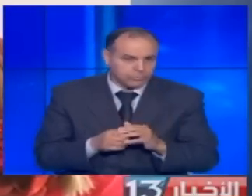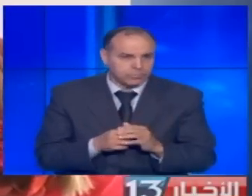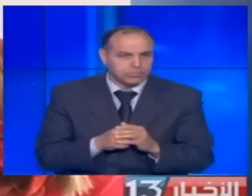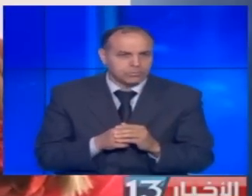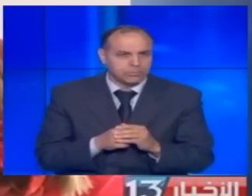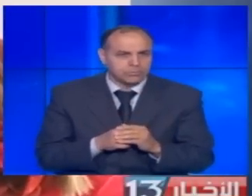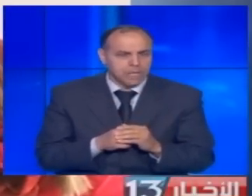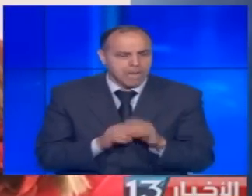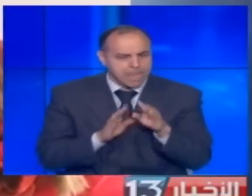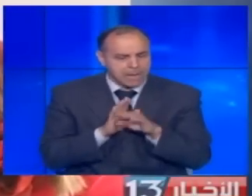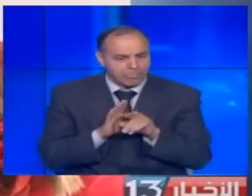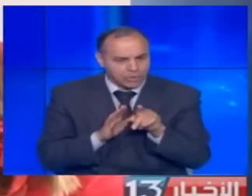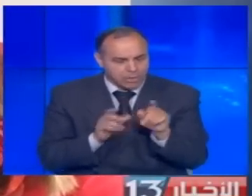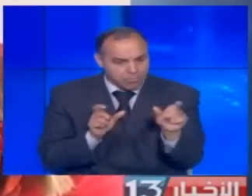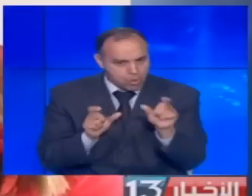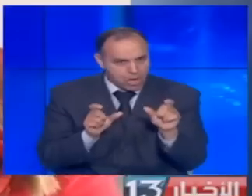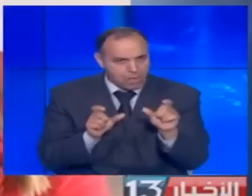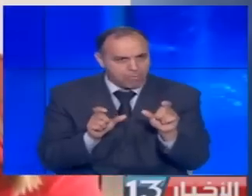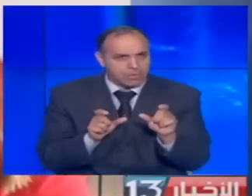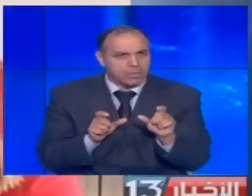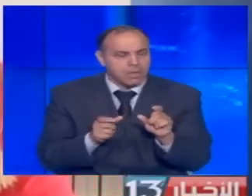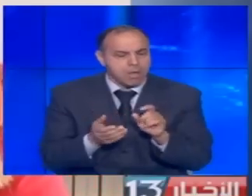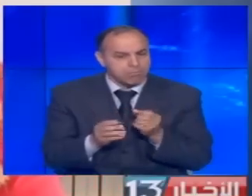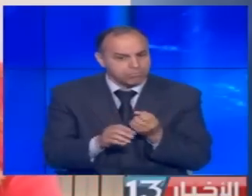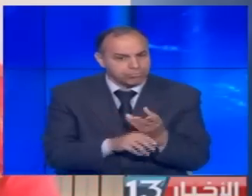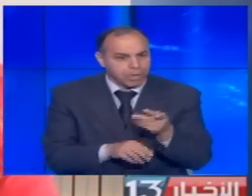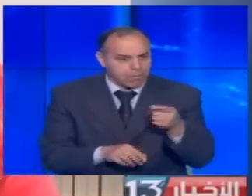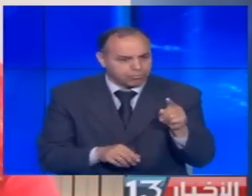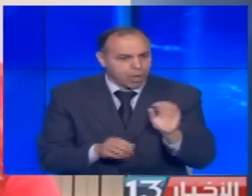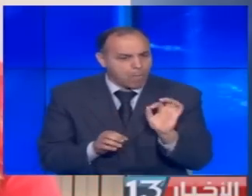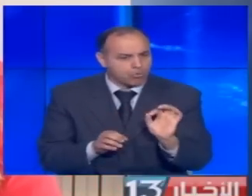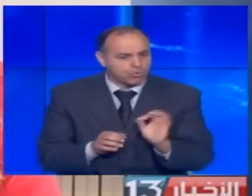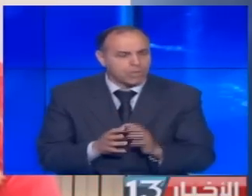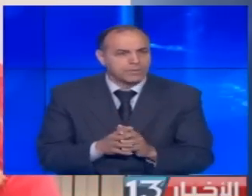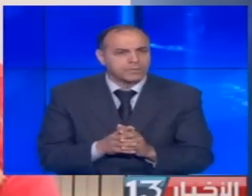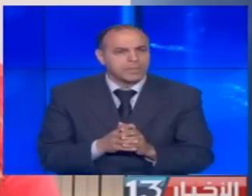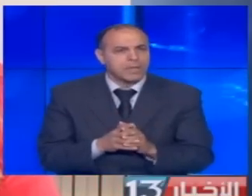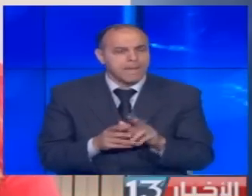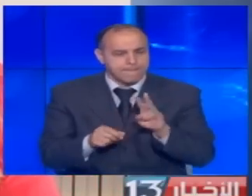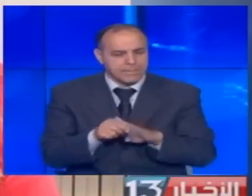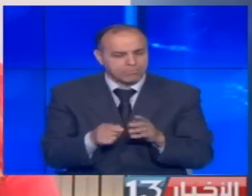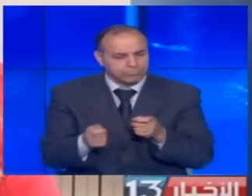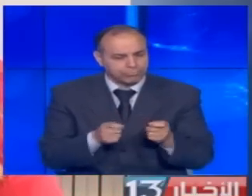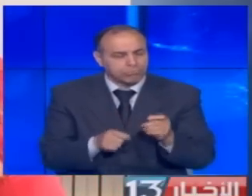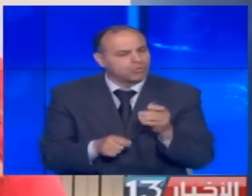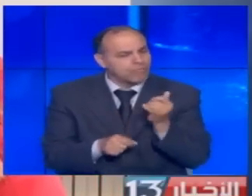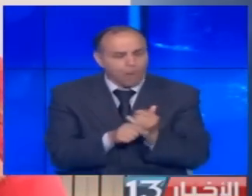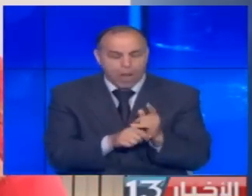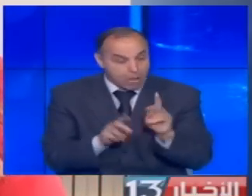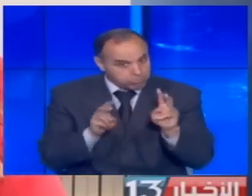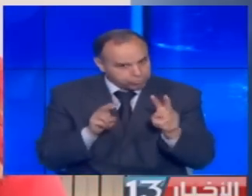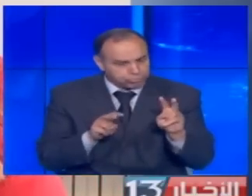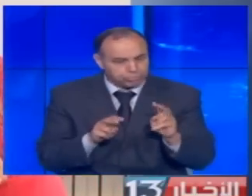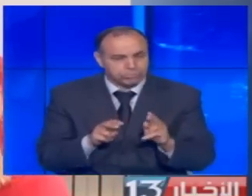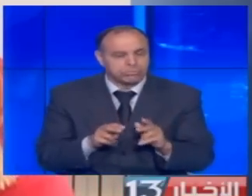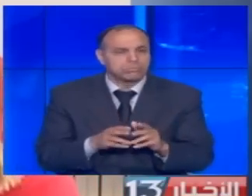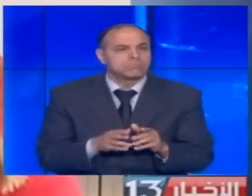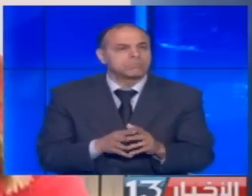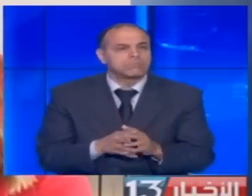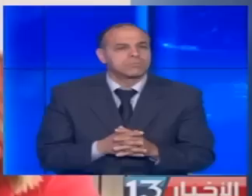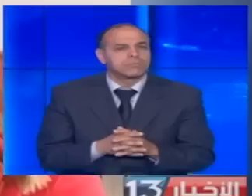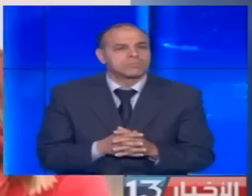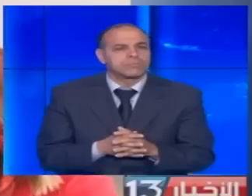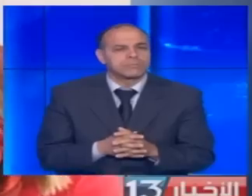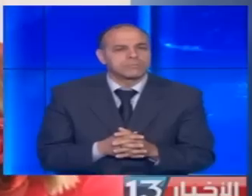هذه المنظومه من مراقبه صحه المعلومات الموجوده بمضمون السجل التجاري بطبيعه الحال اه